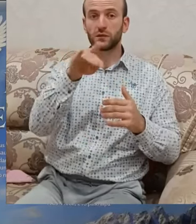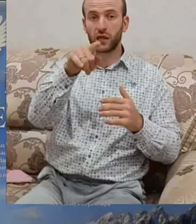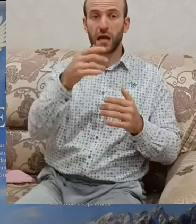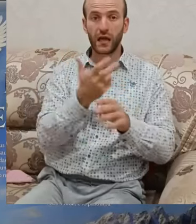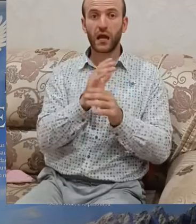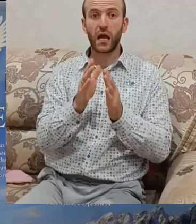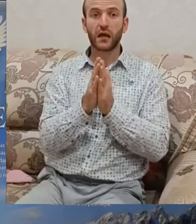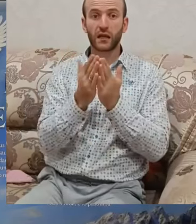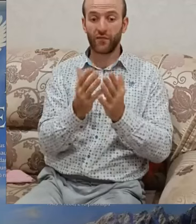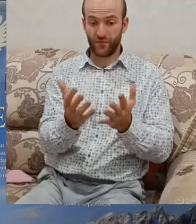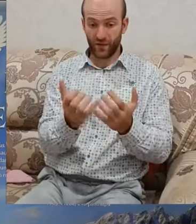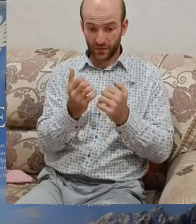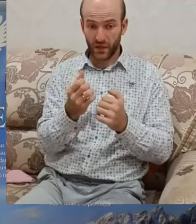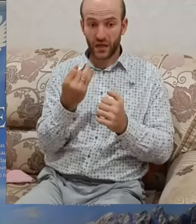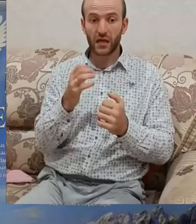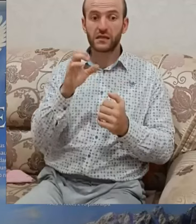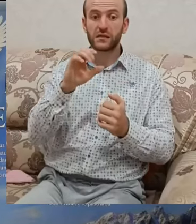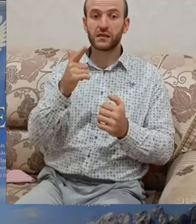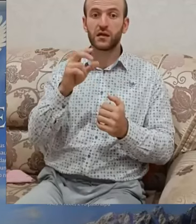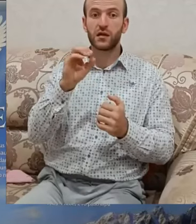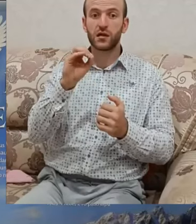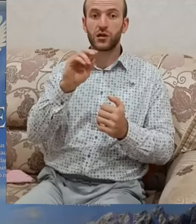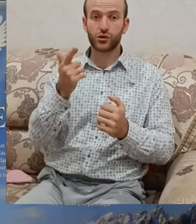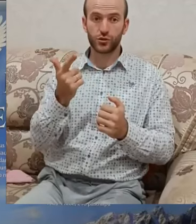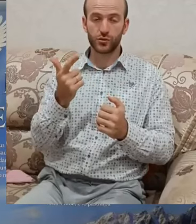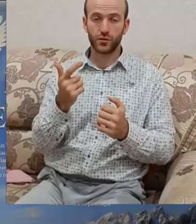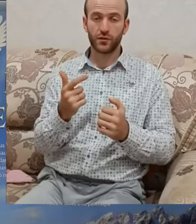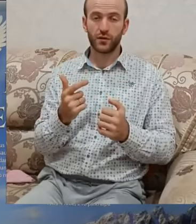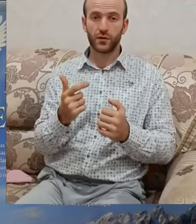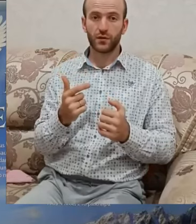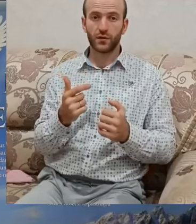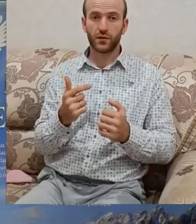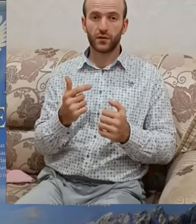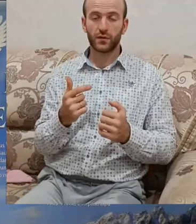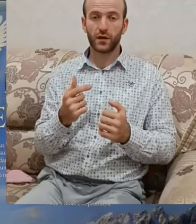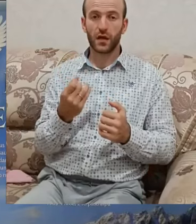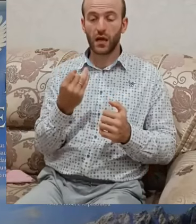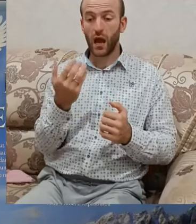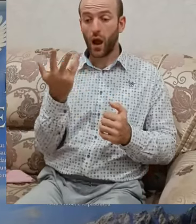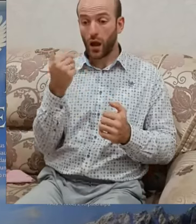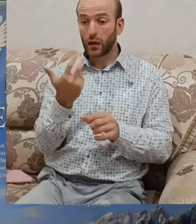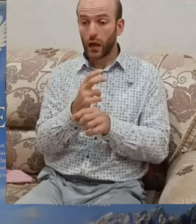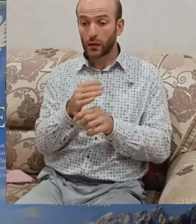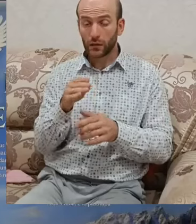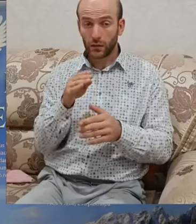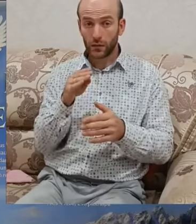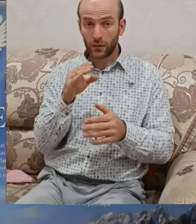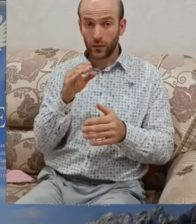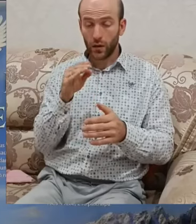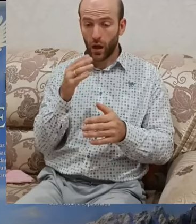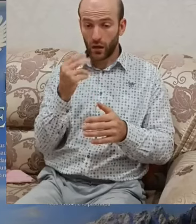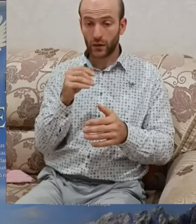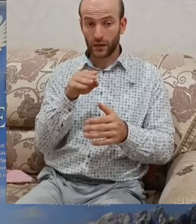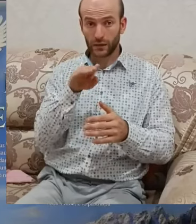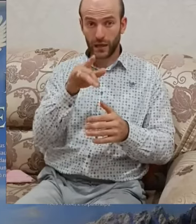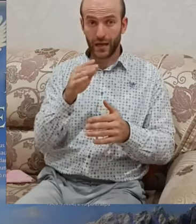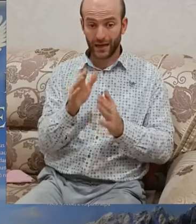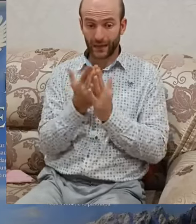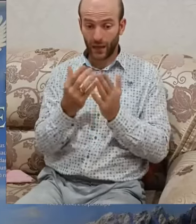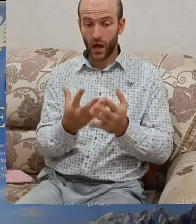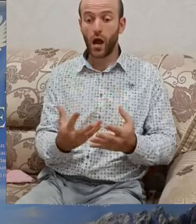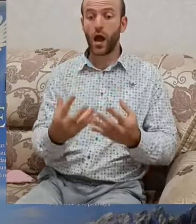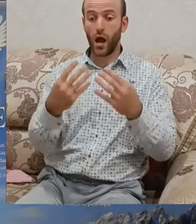съешь. Tada pranašas ir ritinys tapo vienas kito dalimi. Tada prorok ir этот свиток стали частью друг друга. Paskaitykite tai. Прочитайте